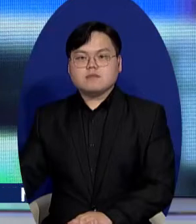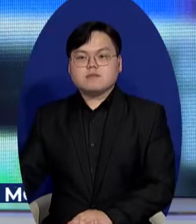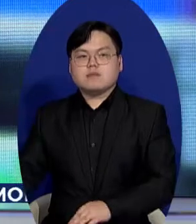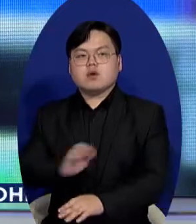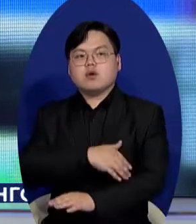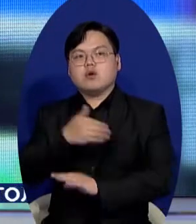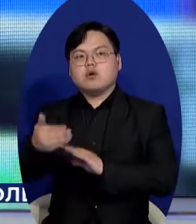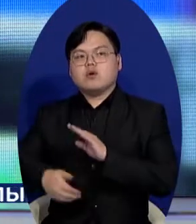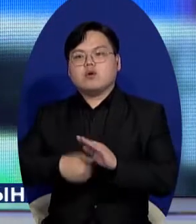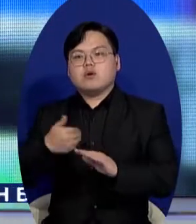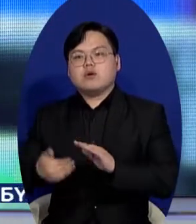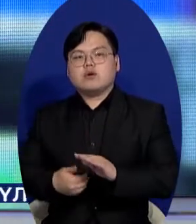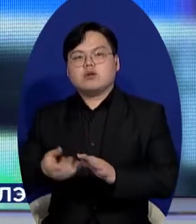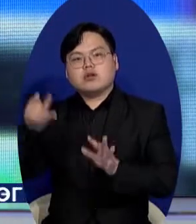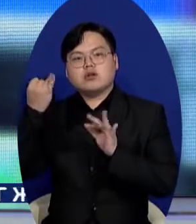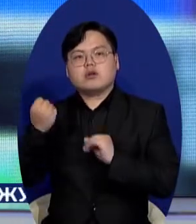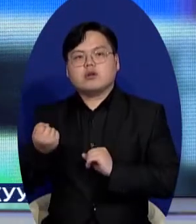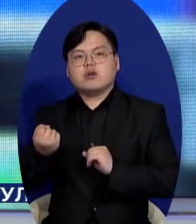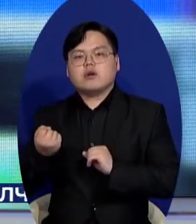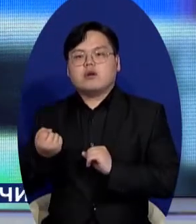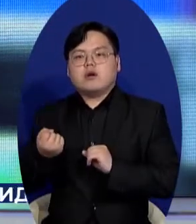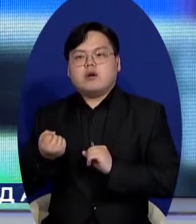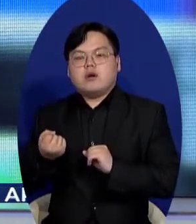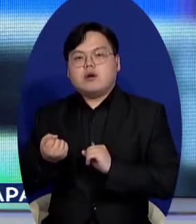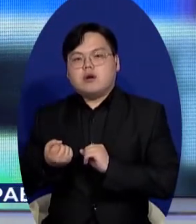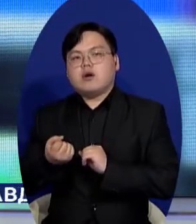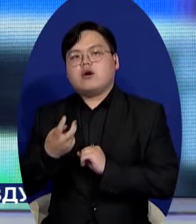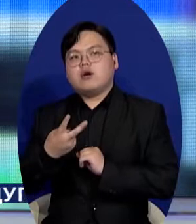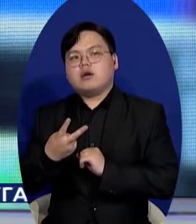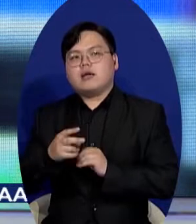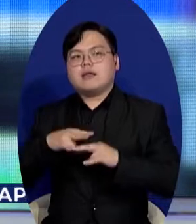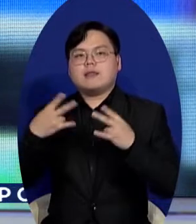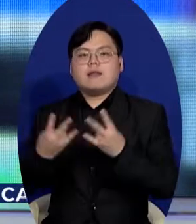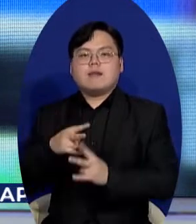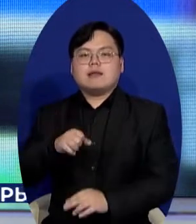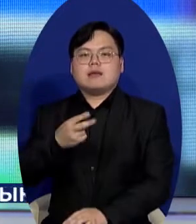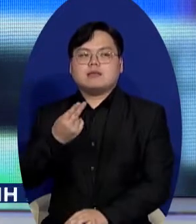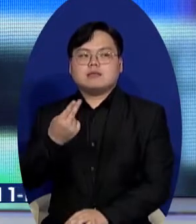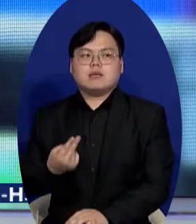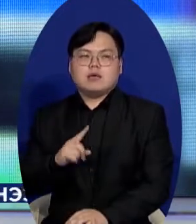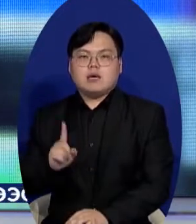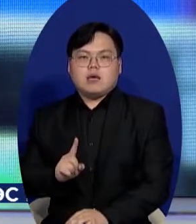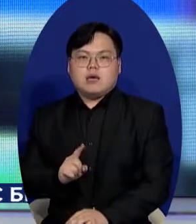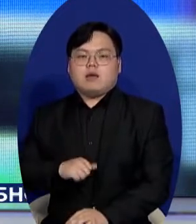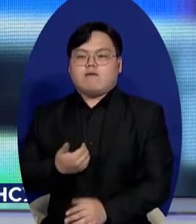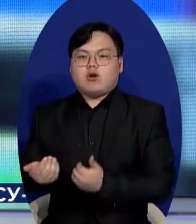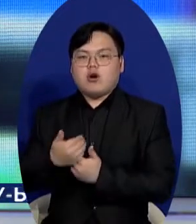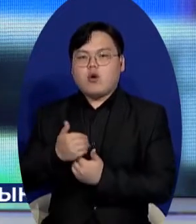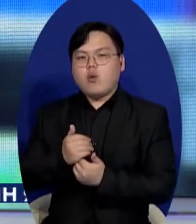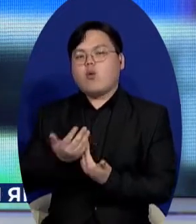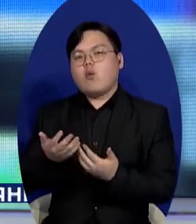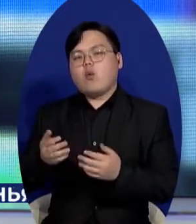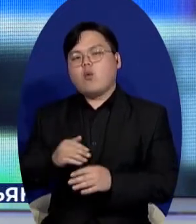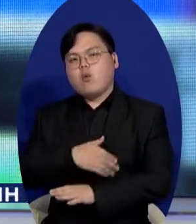Улуурхан 7 хоног 2 дахь өдрөөр үргэлжилж байна. Өнөөдөр хөрөнгө оруулалт хариуцлагатай уулуурхай нийгмийн лиценз буюу оролцогч талуудын ойлголцол уурхайн хаалт зэрэг